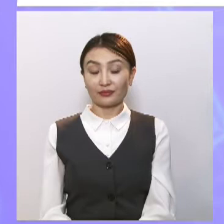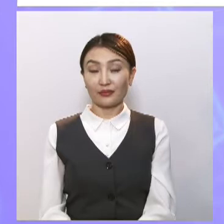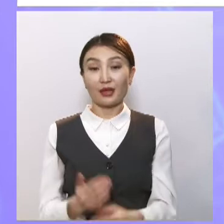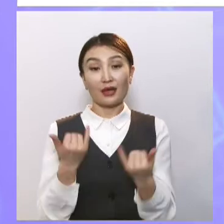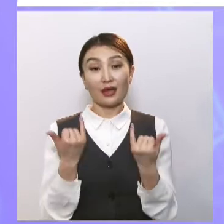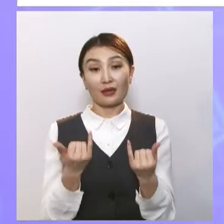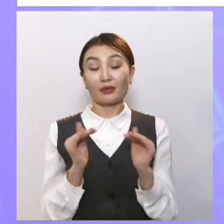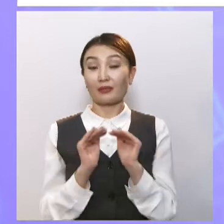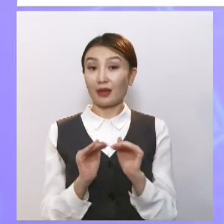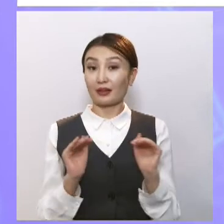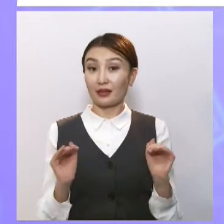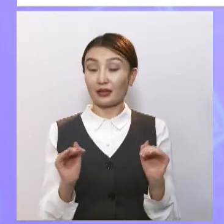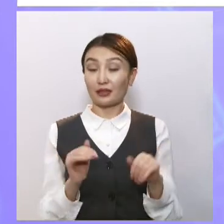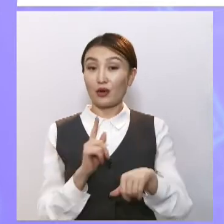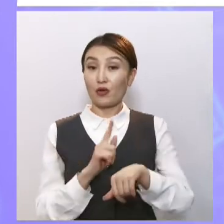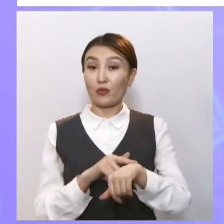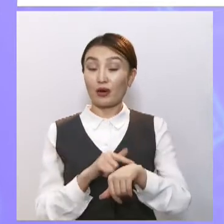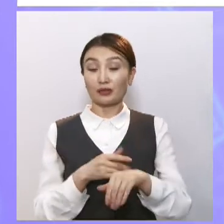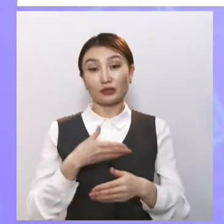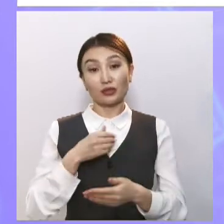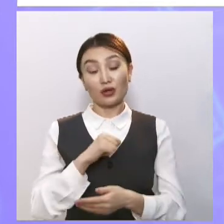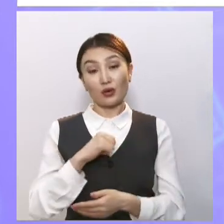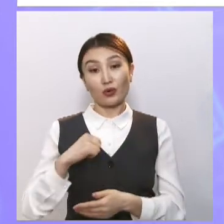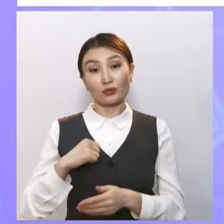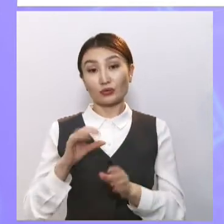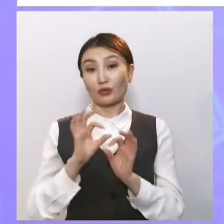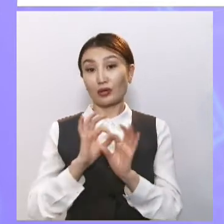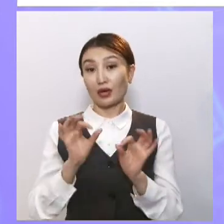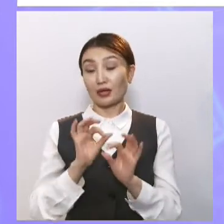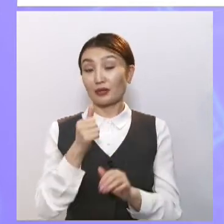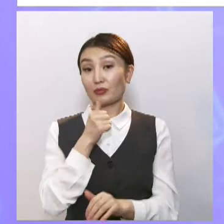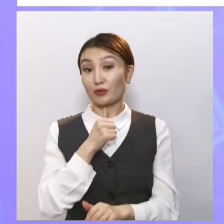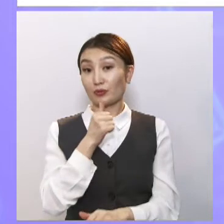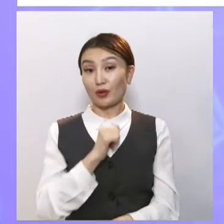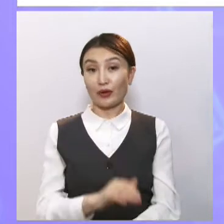Эми балдар, убакытты өзүңөр айтып көргүлө.